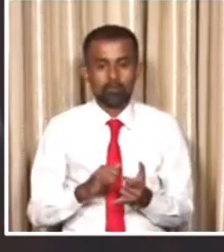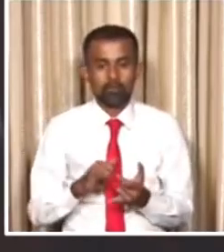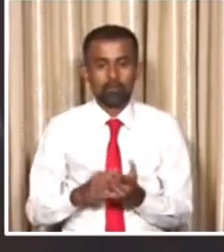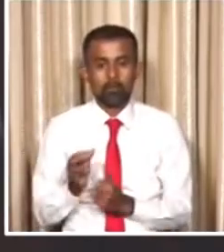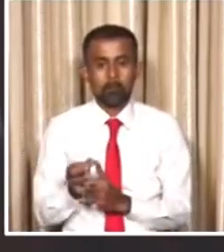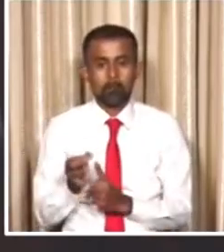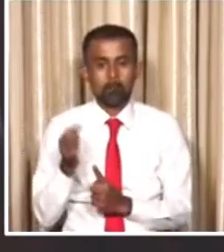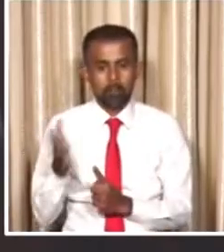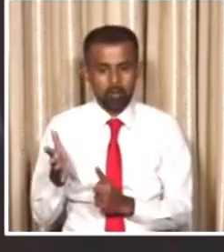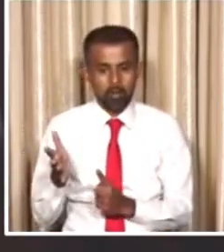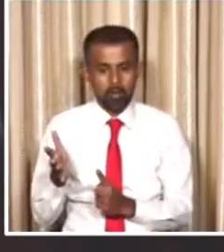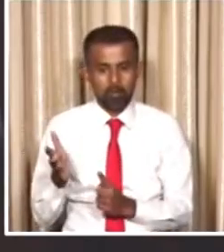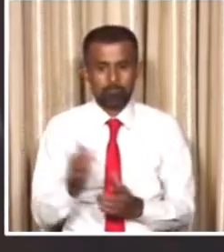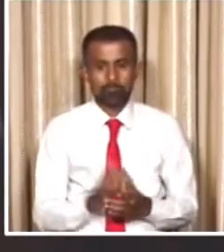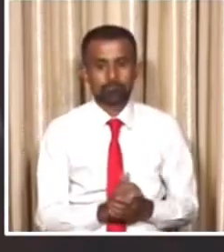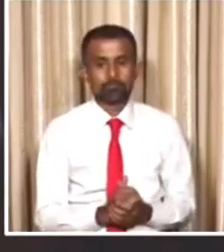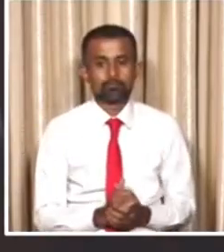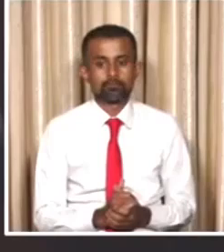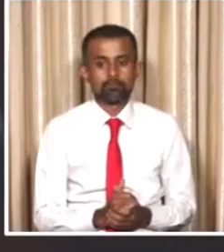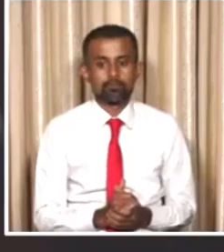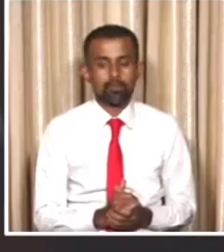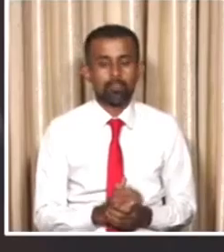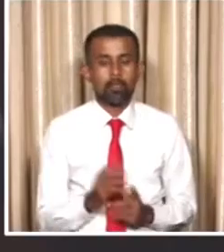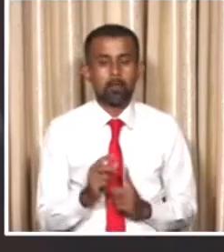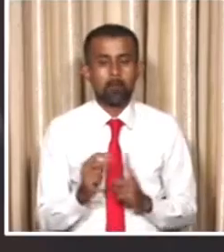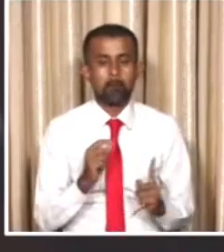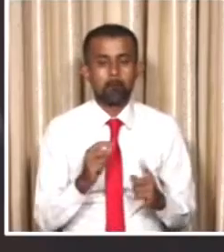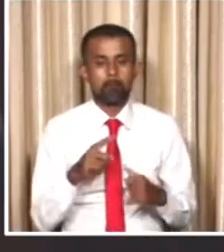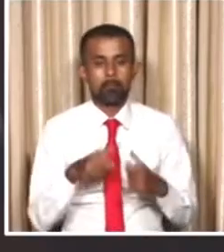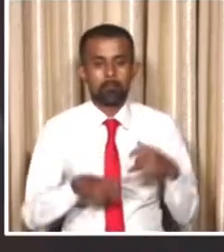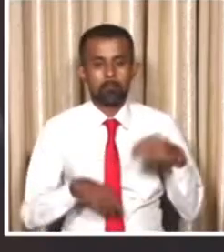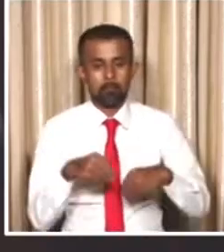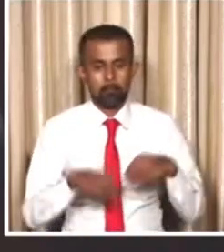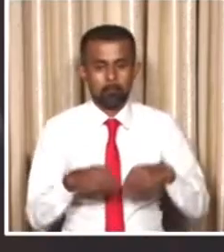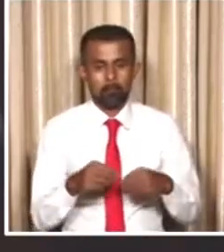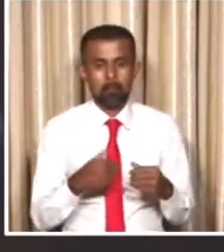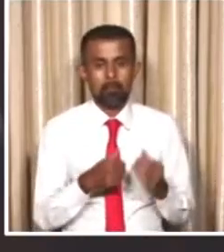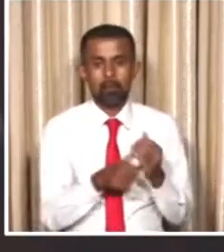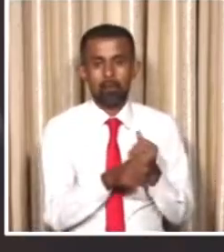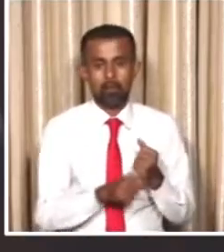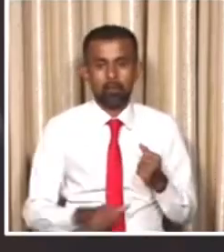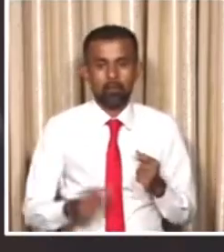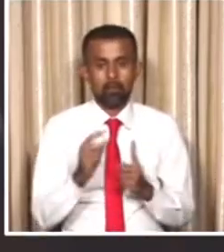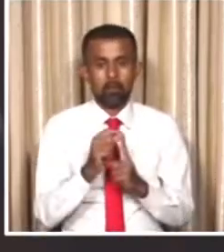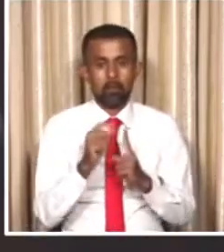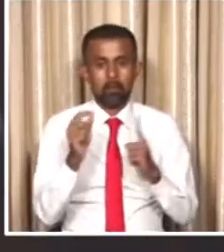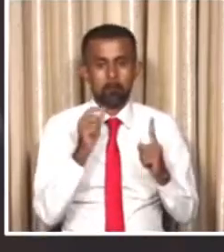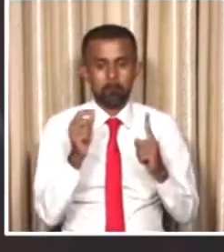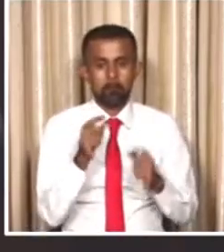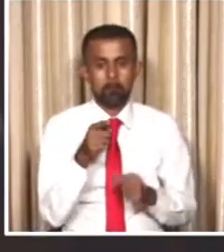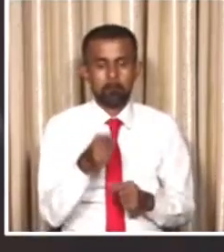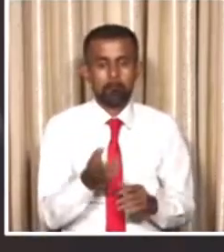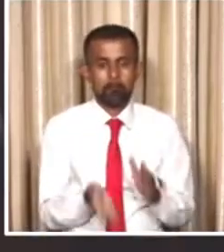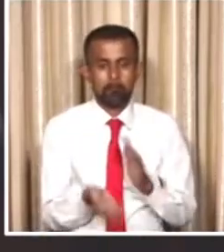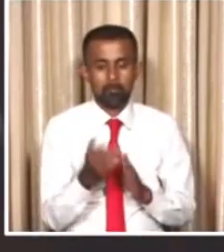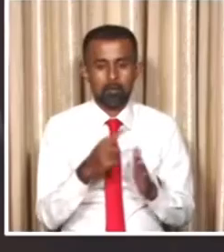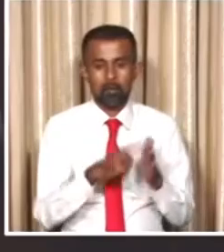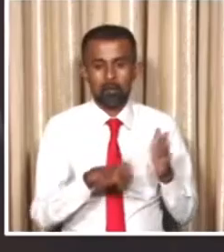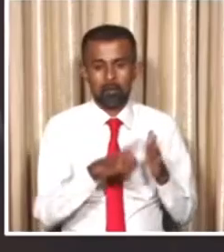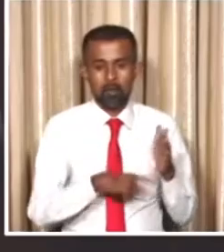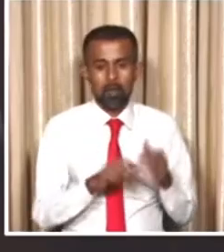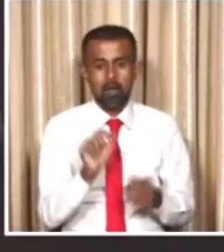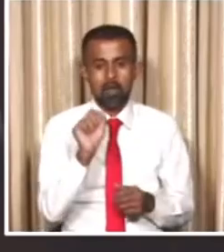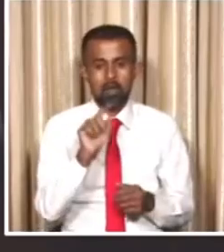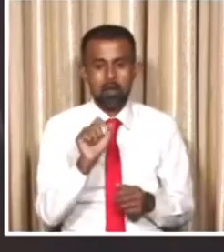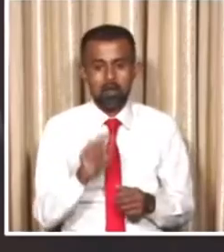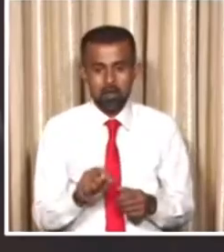ප්‍රේමදාස. එතකොට මේ පාර්ලිමේන්තු මැතිවරණය, මේ අපි නියෝජනය කරන පාර්ලිමේන්තුව සඳහා යන මැතිවරණය සඳහා නාම